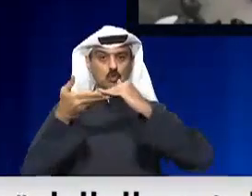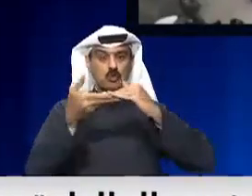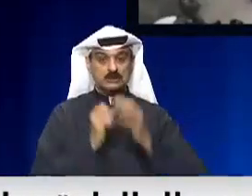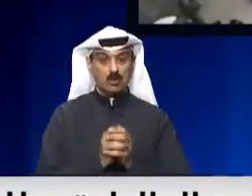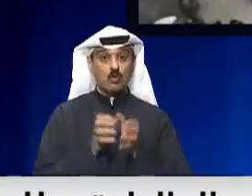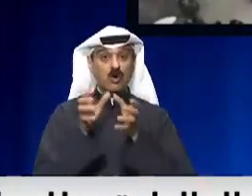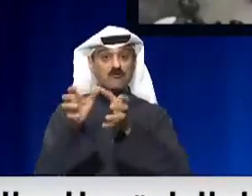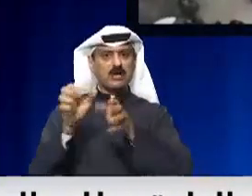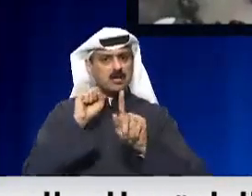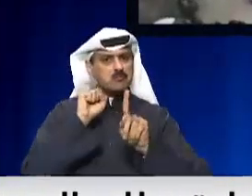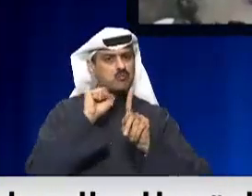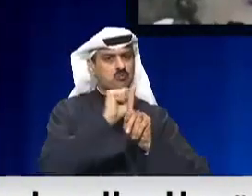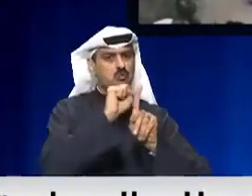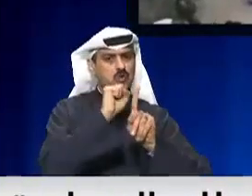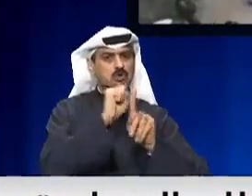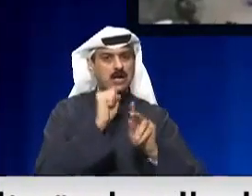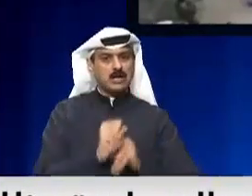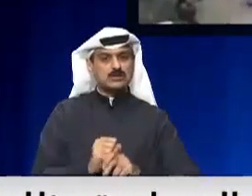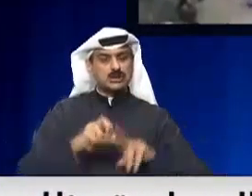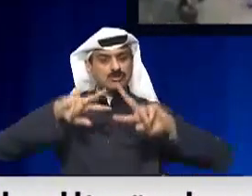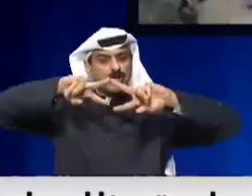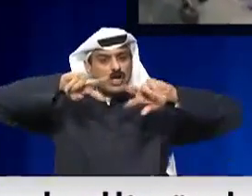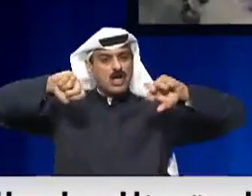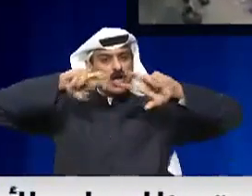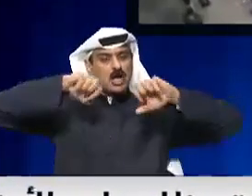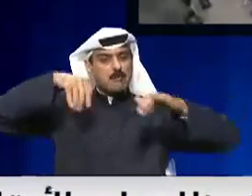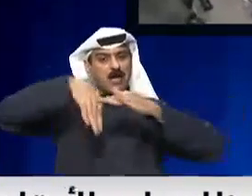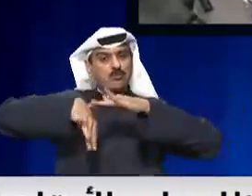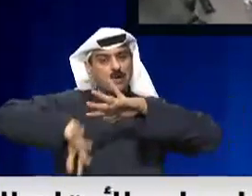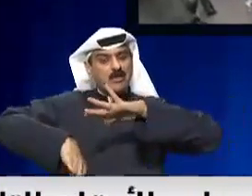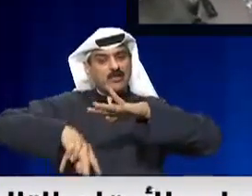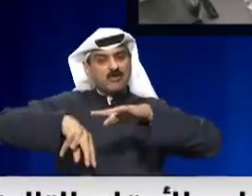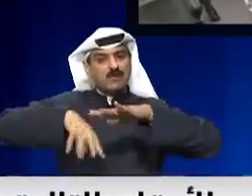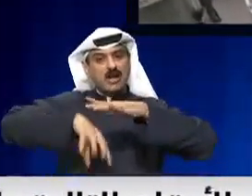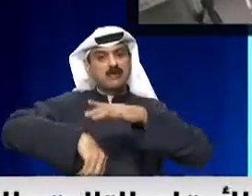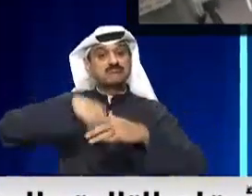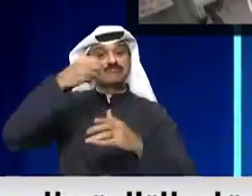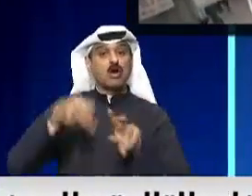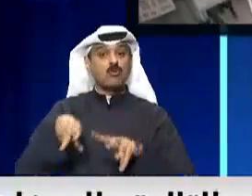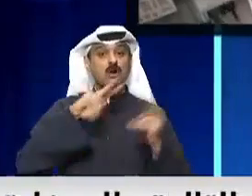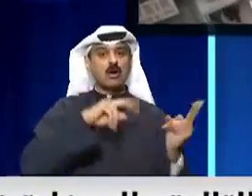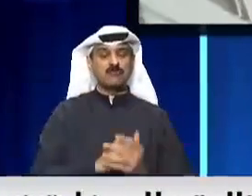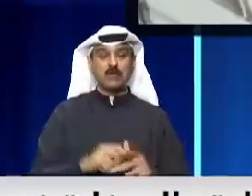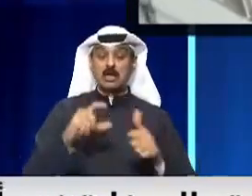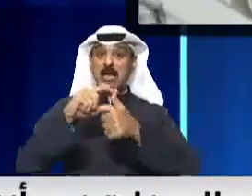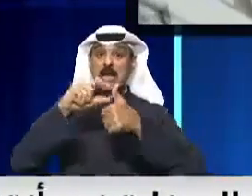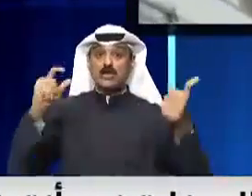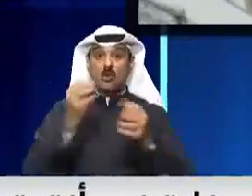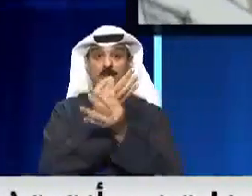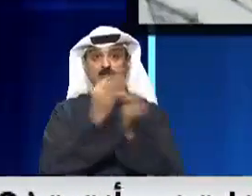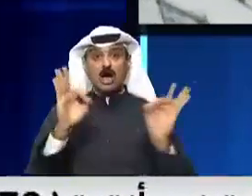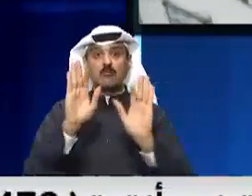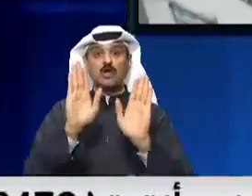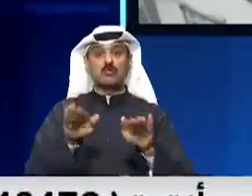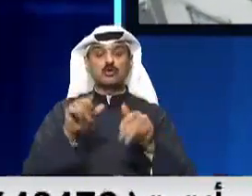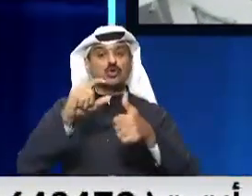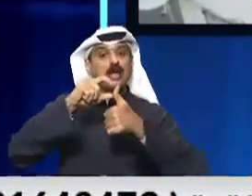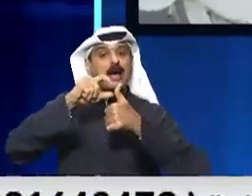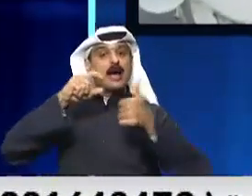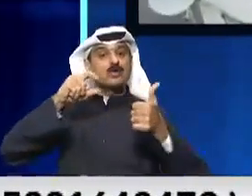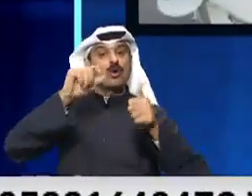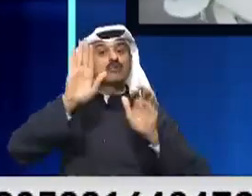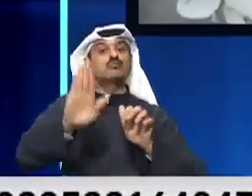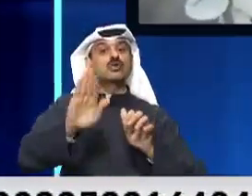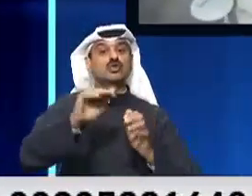متخصص في عمليات البحث والإنقاذ مع كامل آلياته ومعداته وكوادره